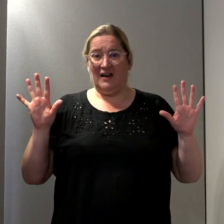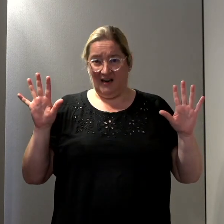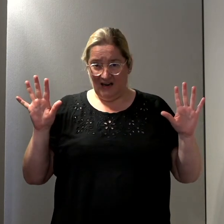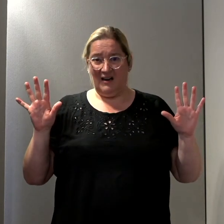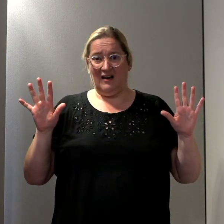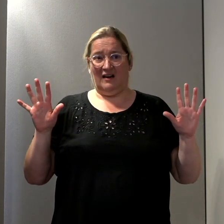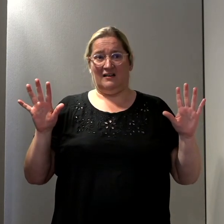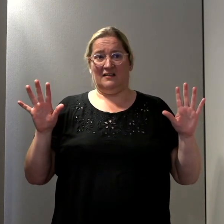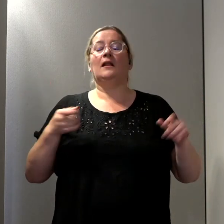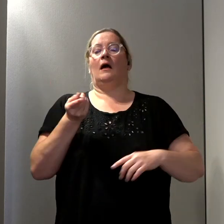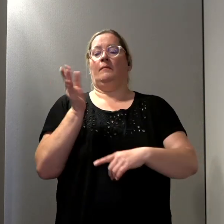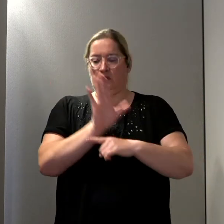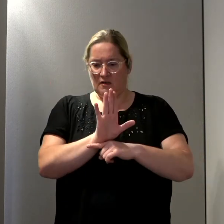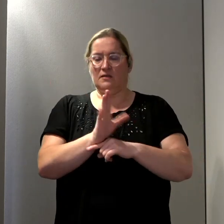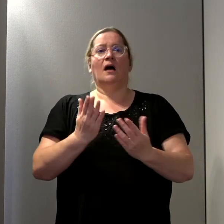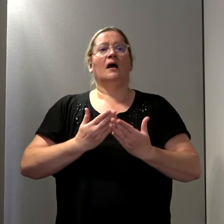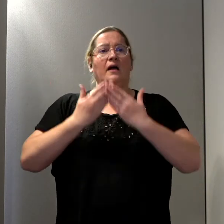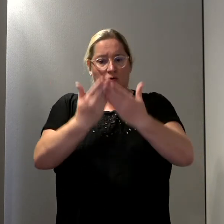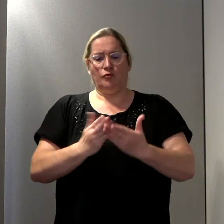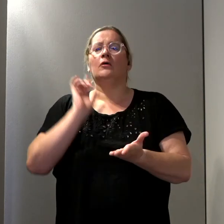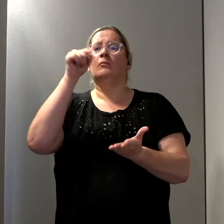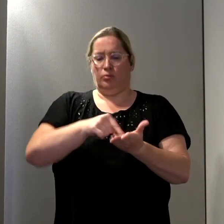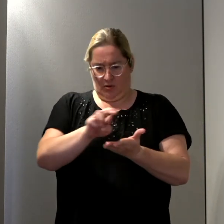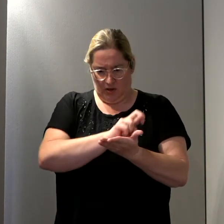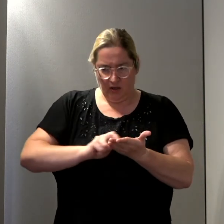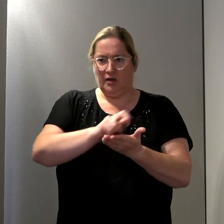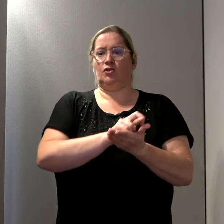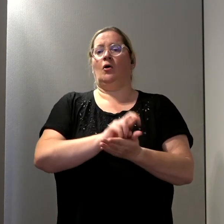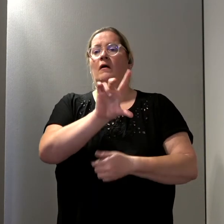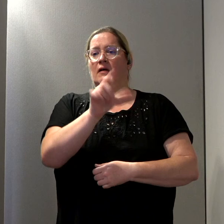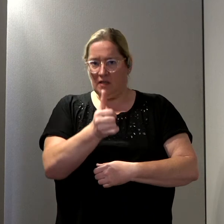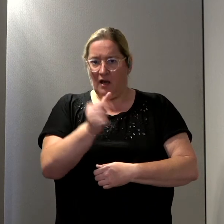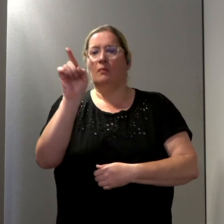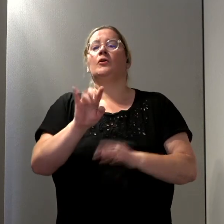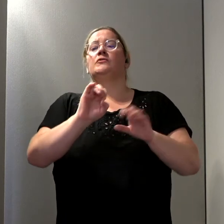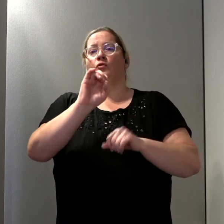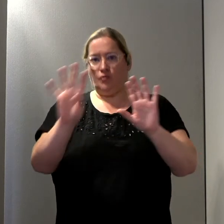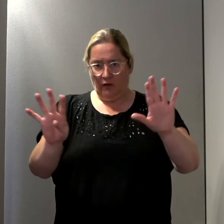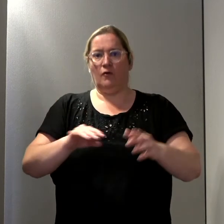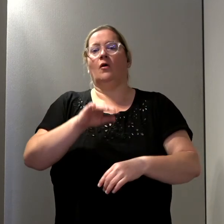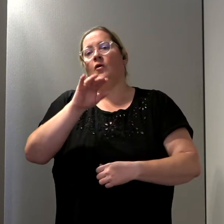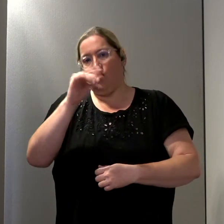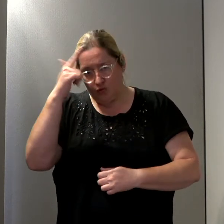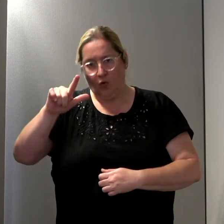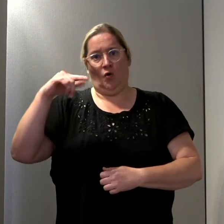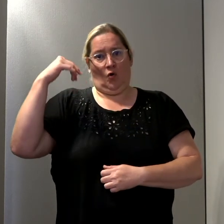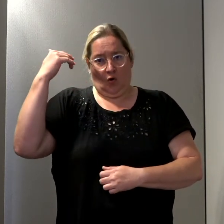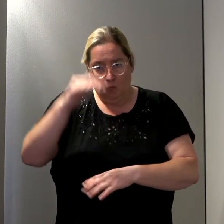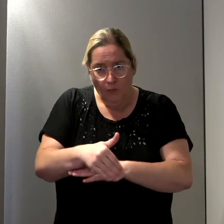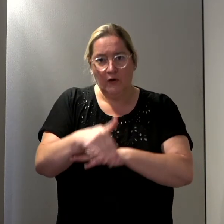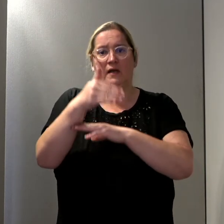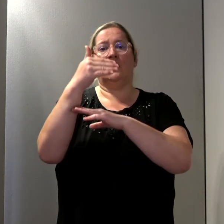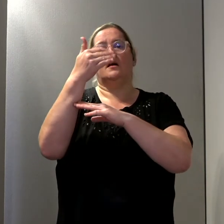le texte est le suivant. Présentation de l'étude Homer en région, Orléans le 21-09, Montpellier le 18-10 et Strasbourg